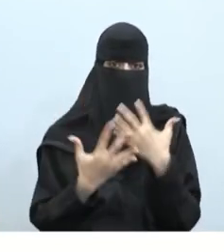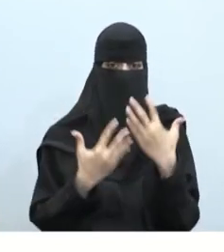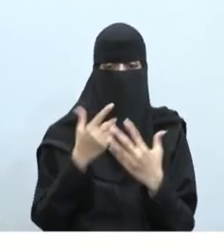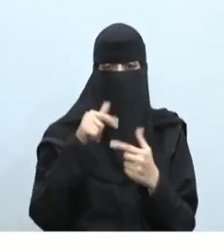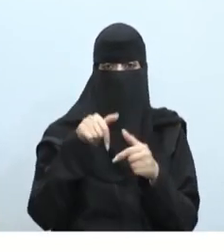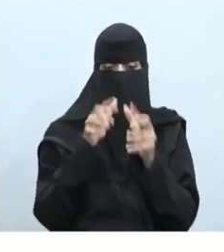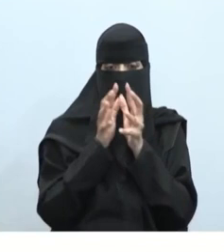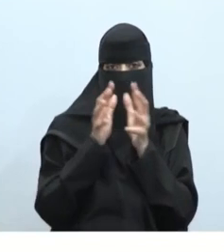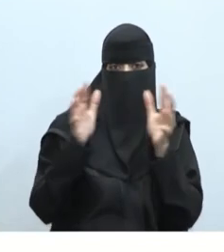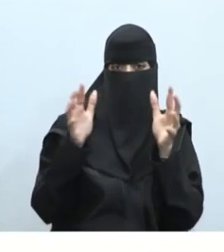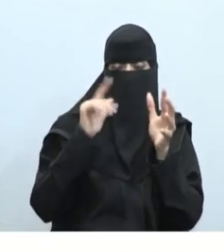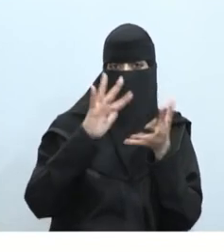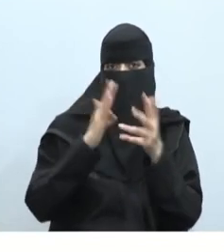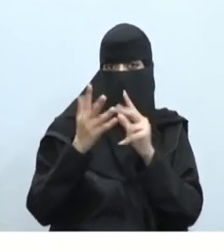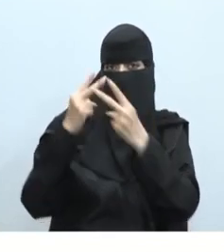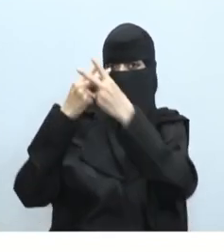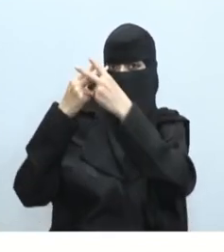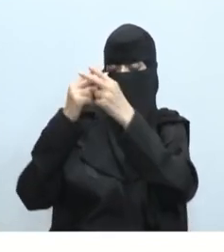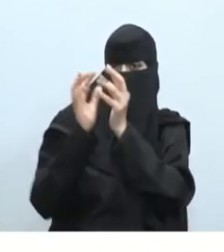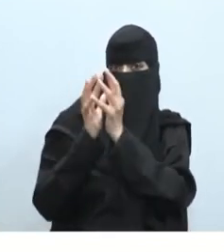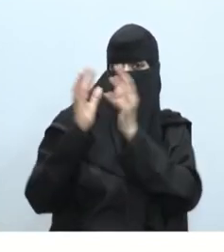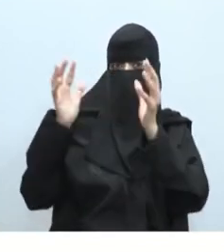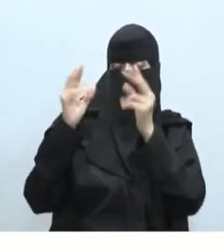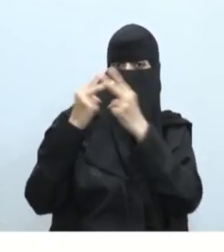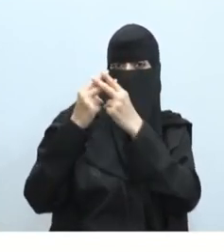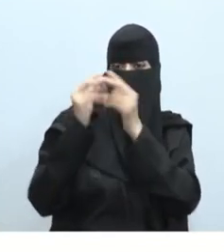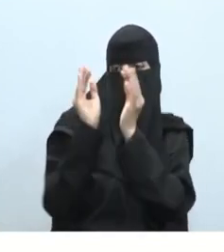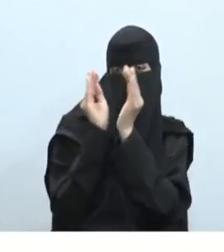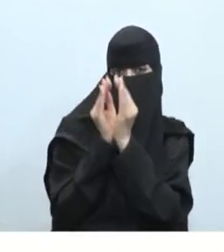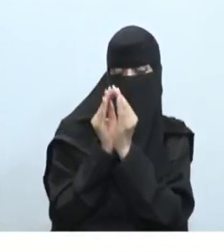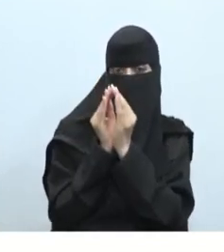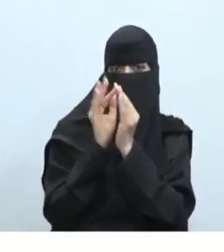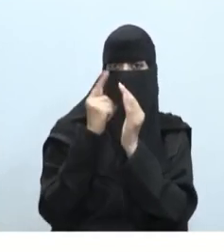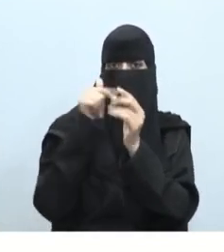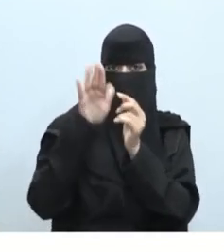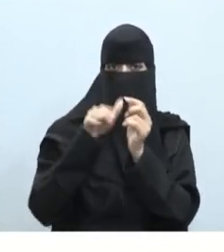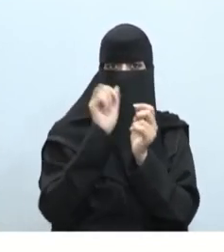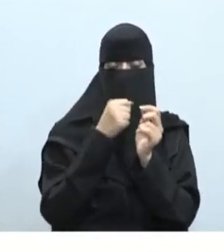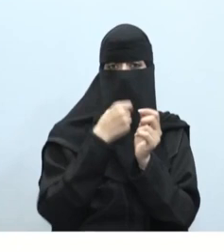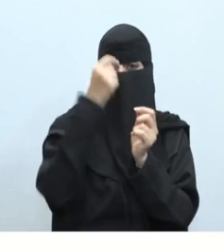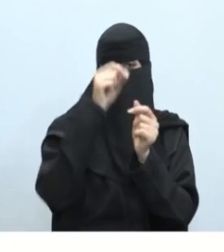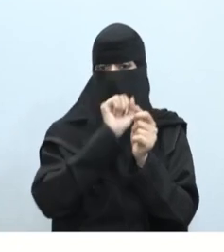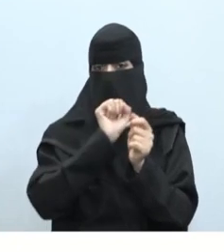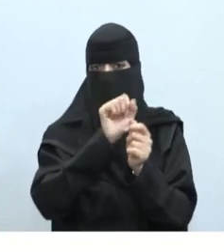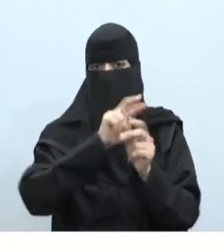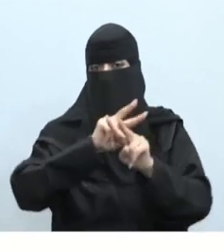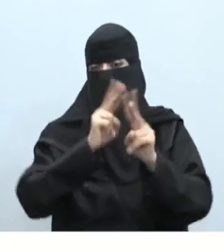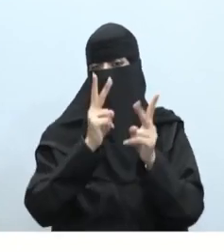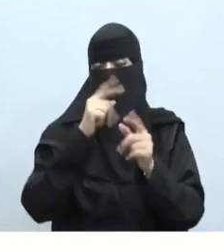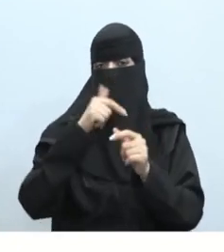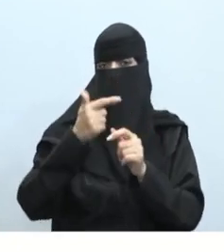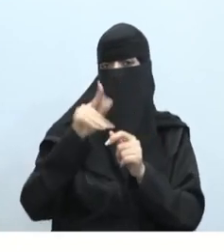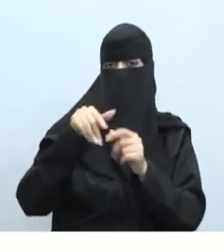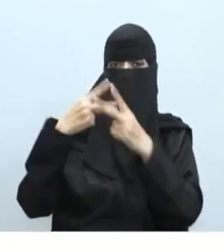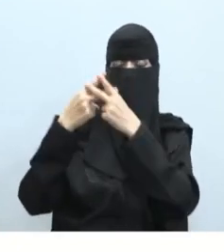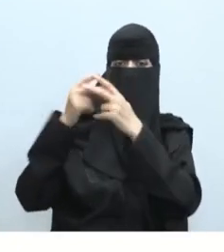والحجم قد يكون حجمها احيانا صغيرا ولها صفات معينه تختلف فيها عن بعضها البعض